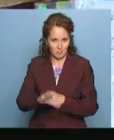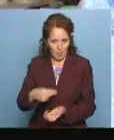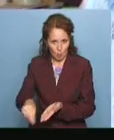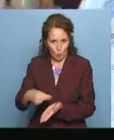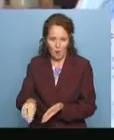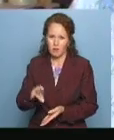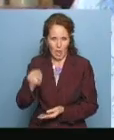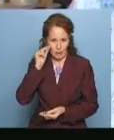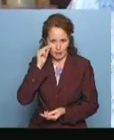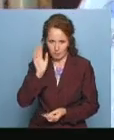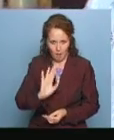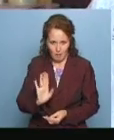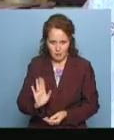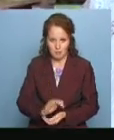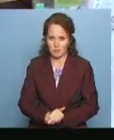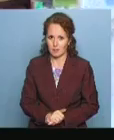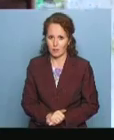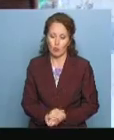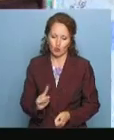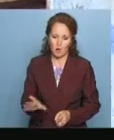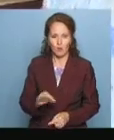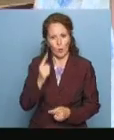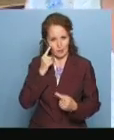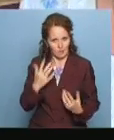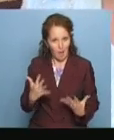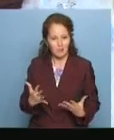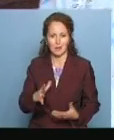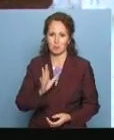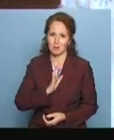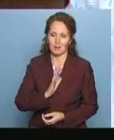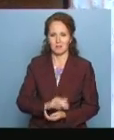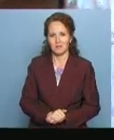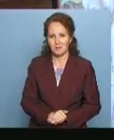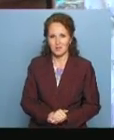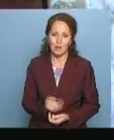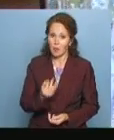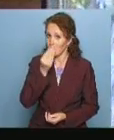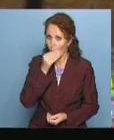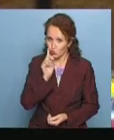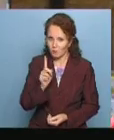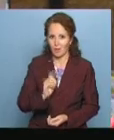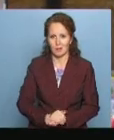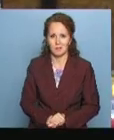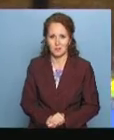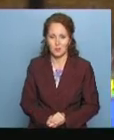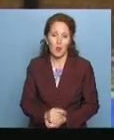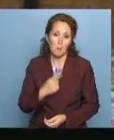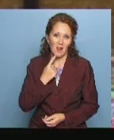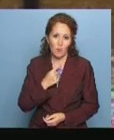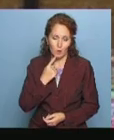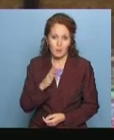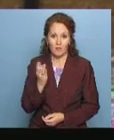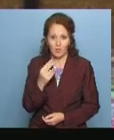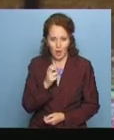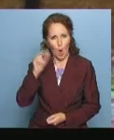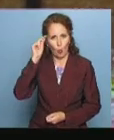а вот такое. Чтобы все яркое было и качественное. Первоклассница Вика к учебе